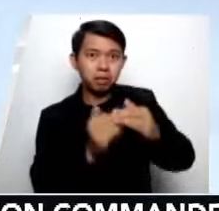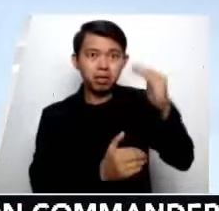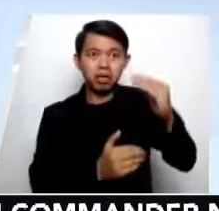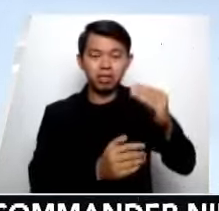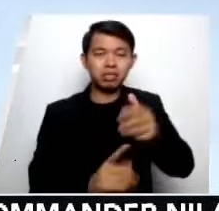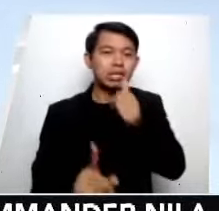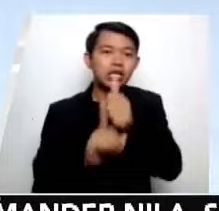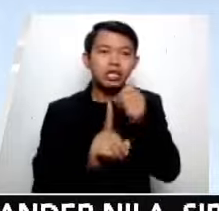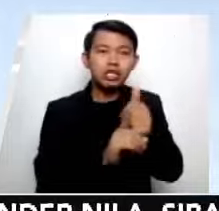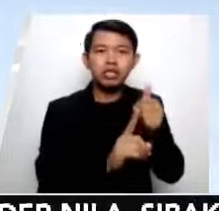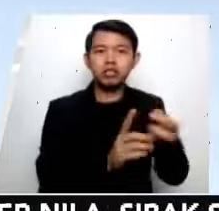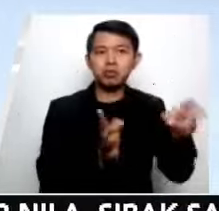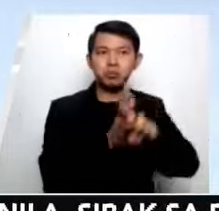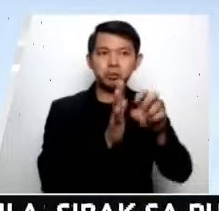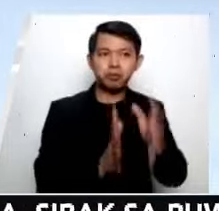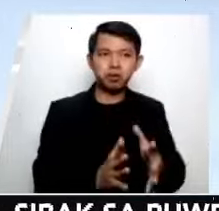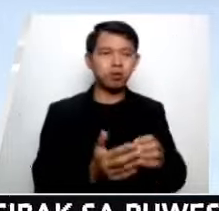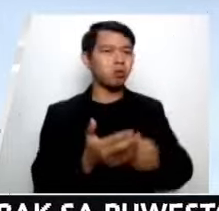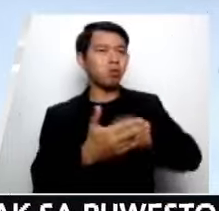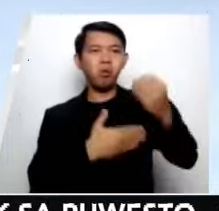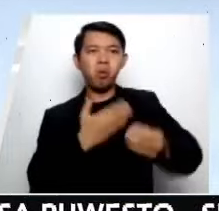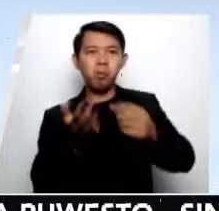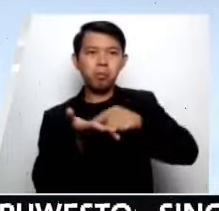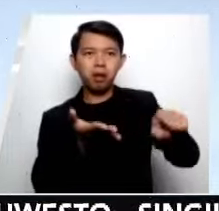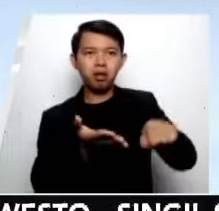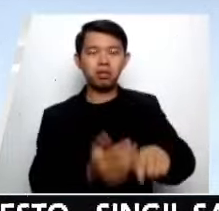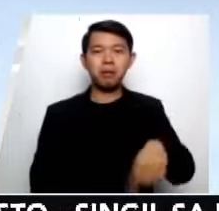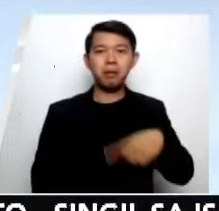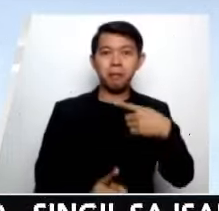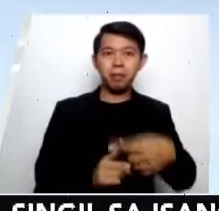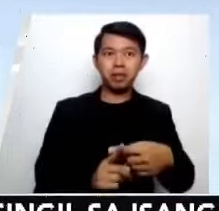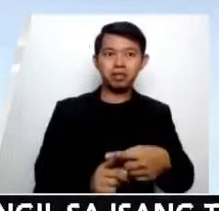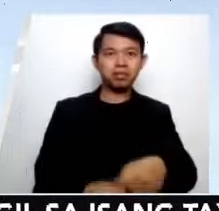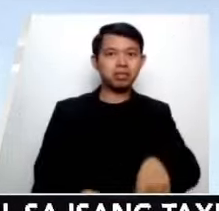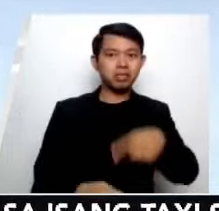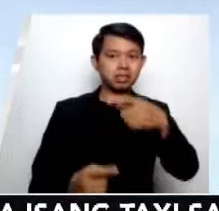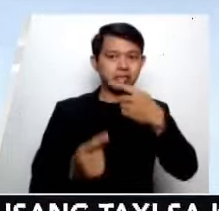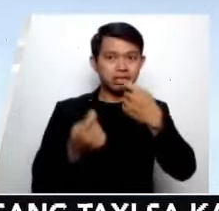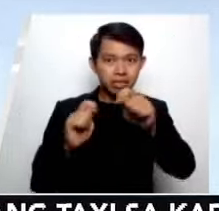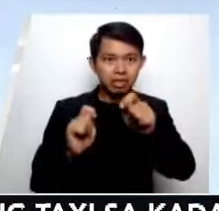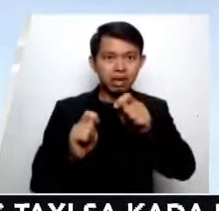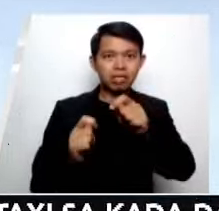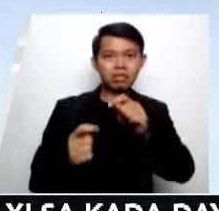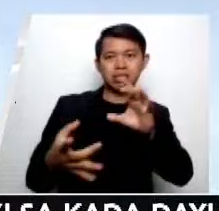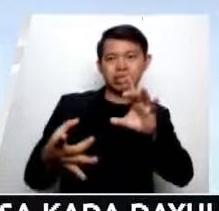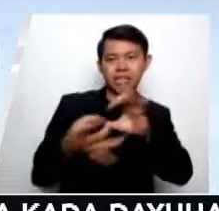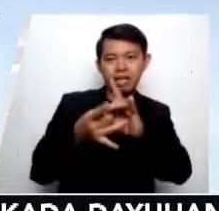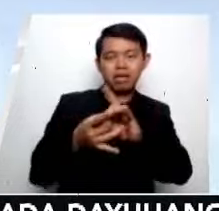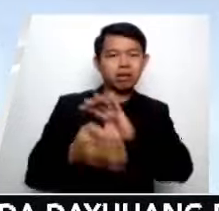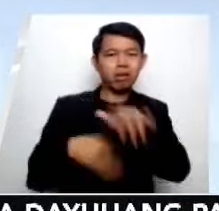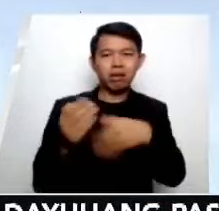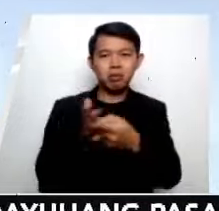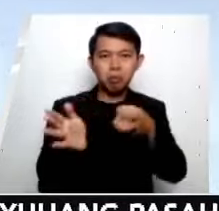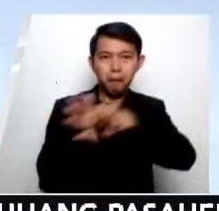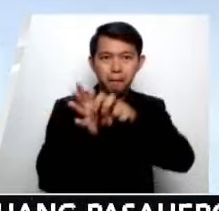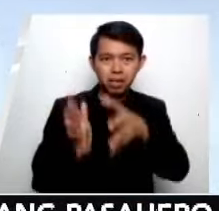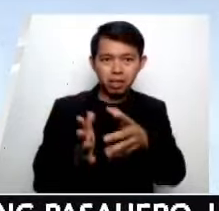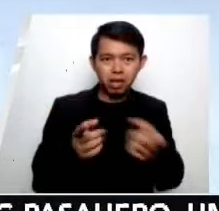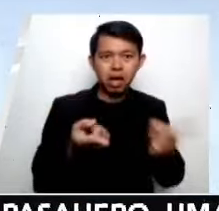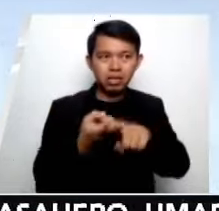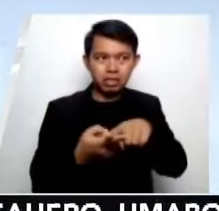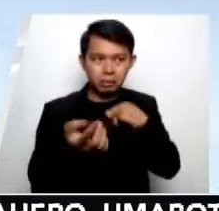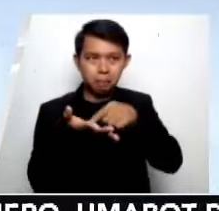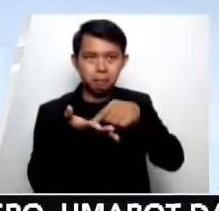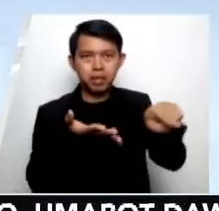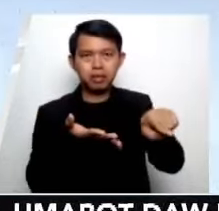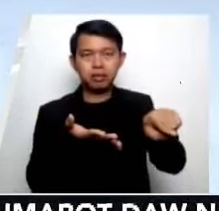sa overcharging, sinubukan pa raw ikulong sa loob ng sasakyan ang mga pasahero hanggang hindi nakakabayad. May report